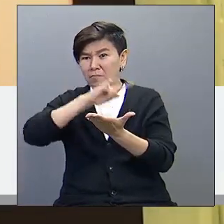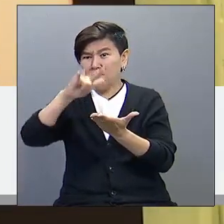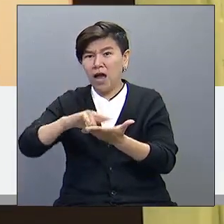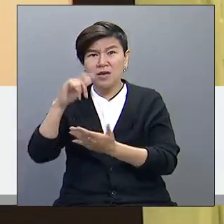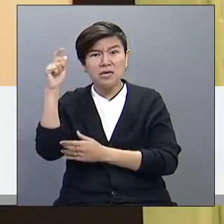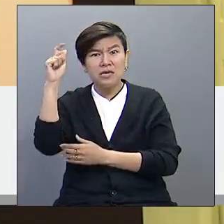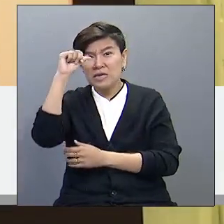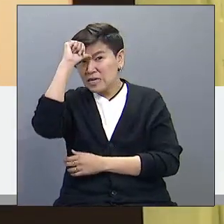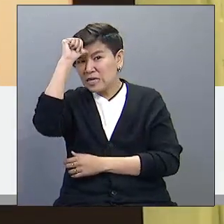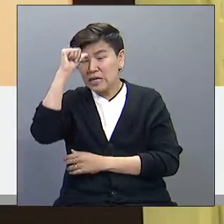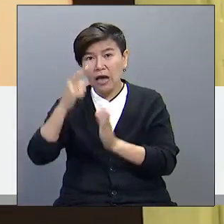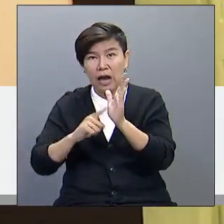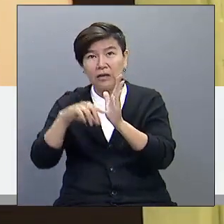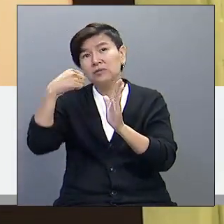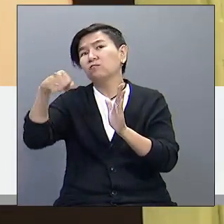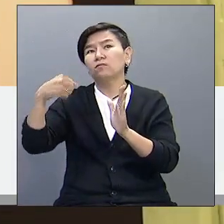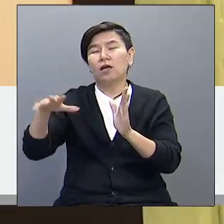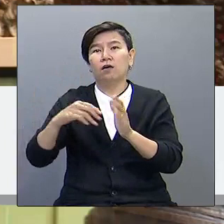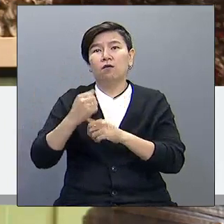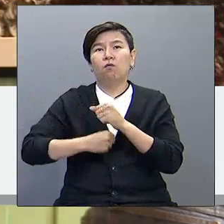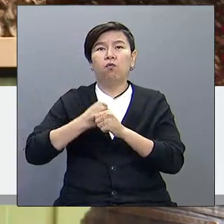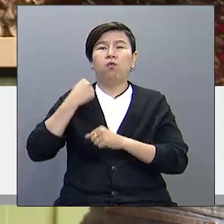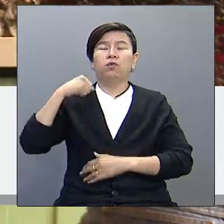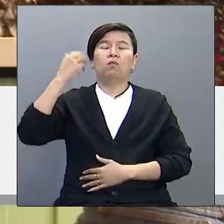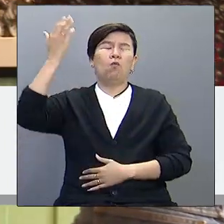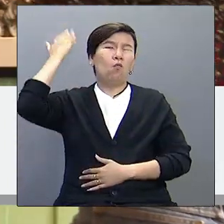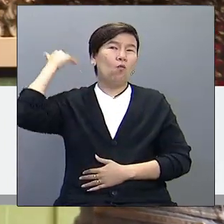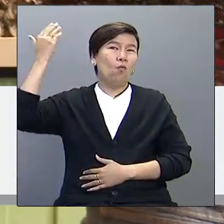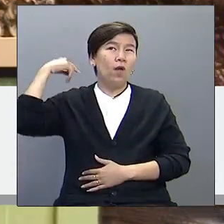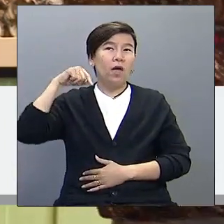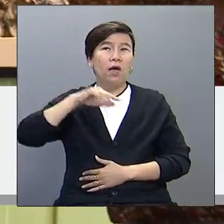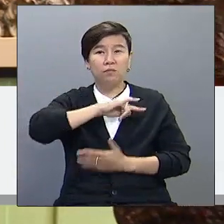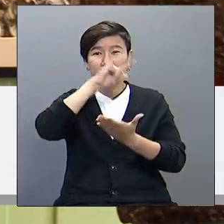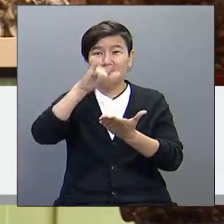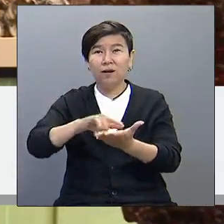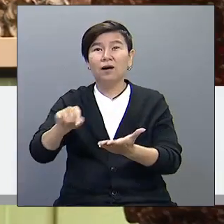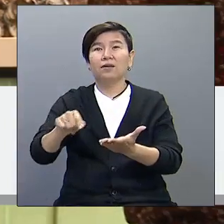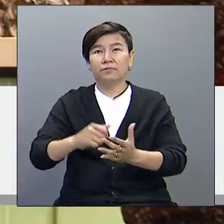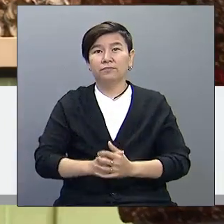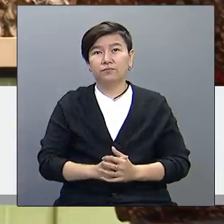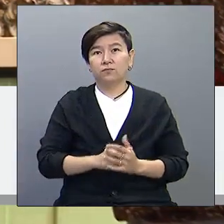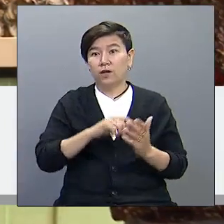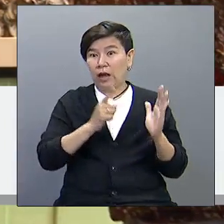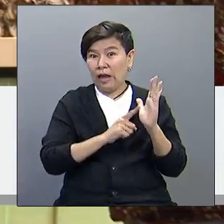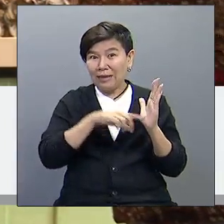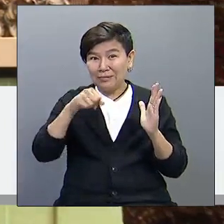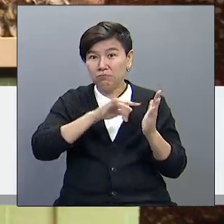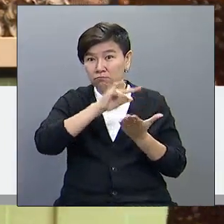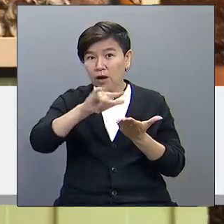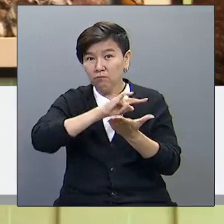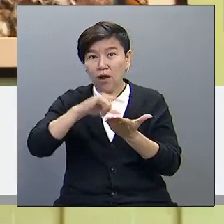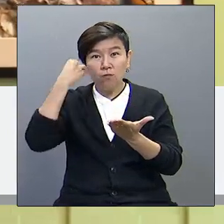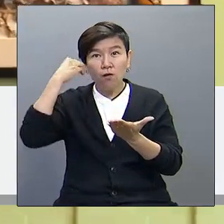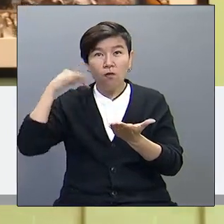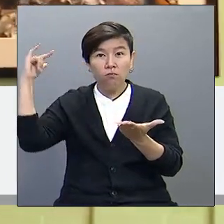ไฟท์บังคับที่ต้องทัวร์กับวงทีโบนมากกว่า 10ปีก่อนที่เมืองชนาจนมาถึงบทบาทในฐานะช่างภาพหลังหันมา